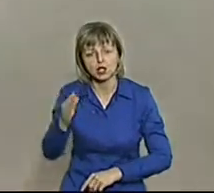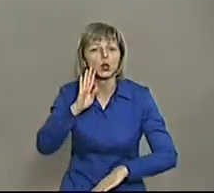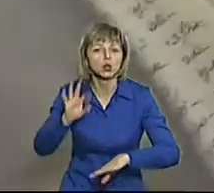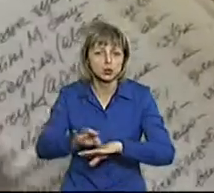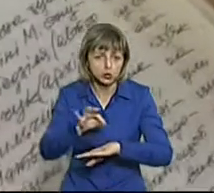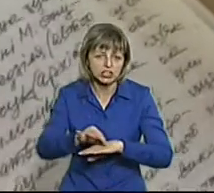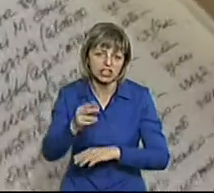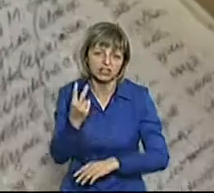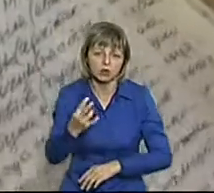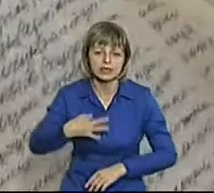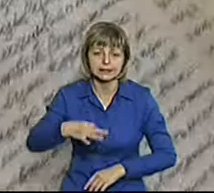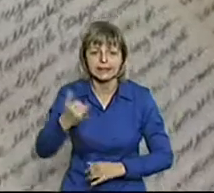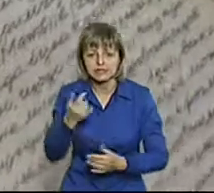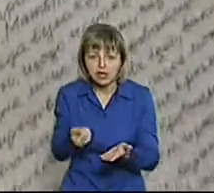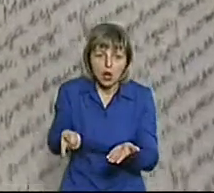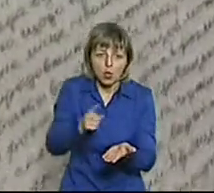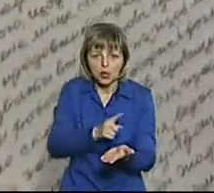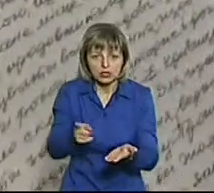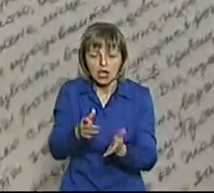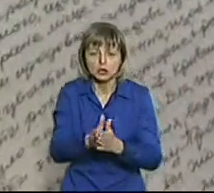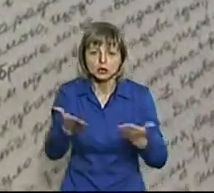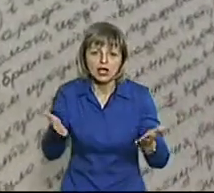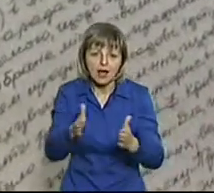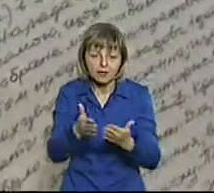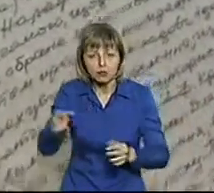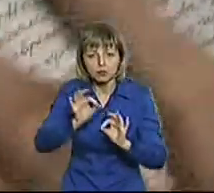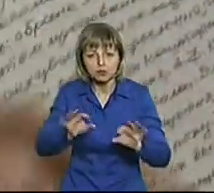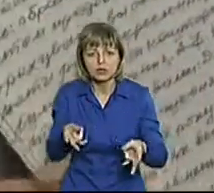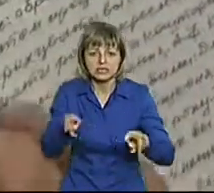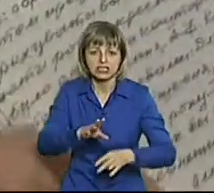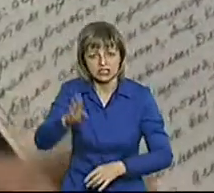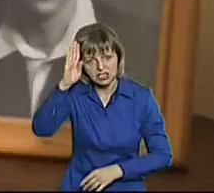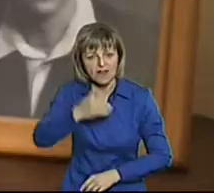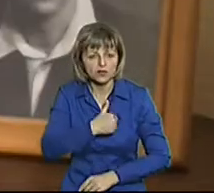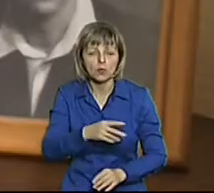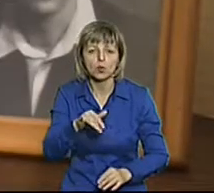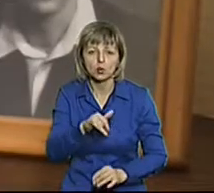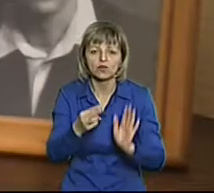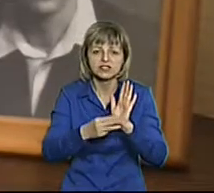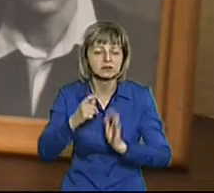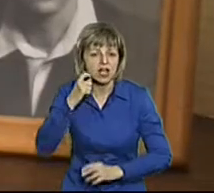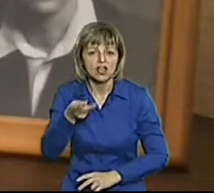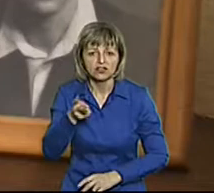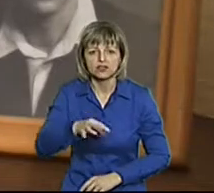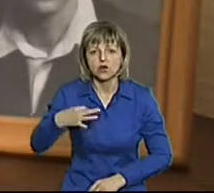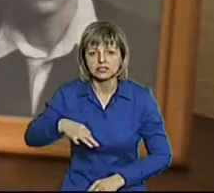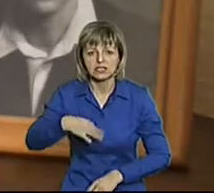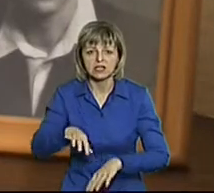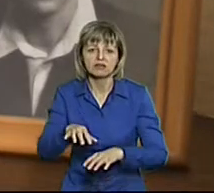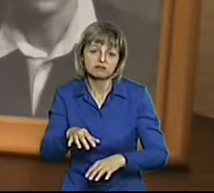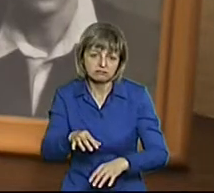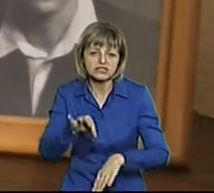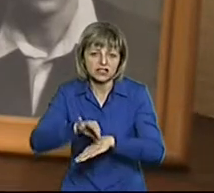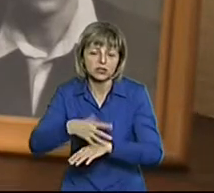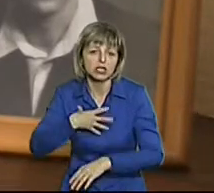та двоє синів. Нині, гортаючи черговий альбом, розповідає, лишився вдівцем у 80, обох синів забрала хвороба.